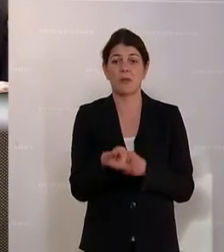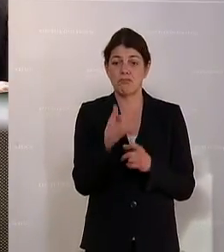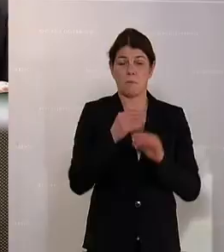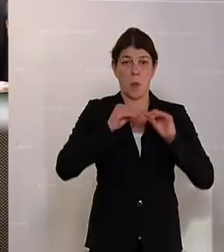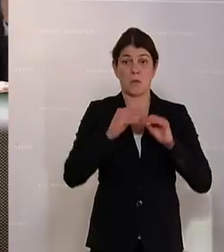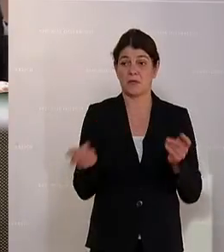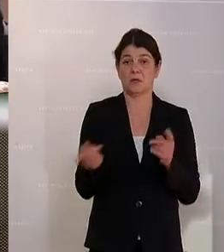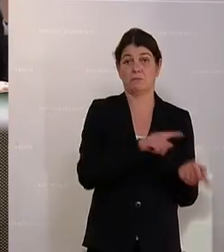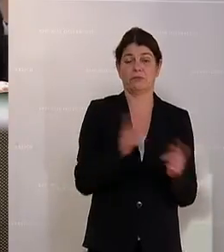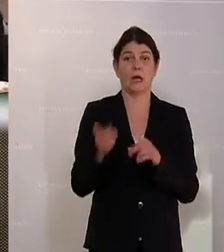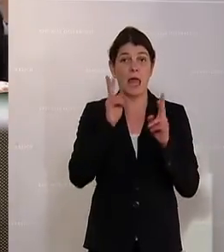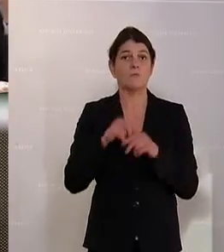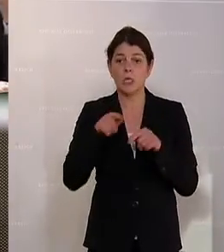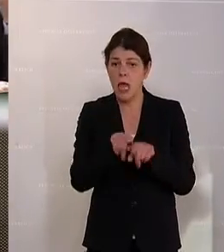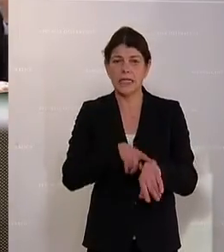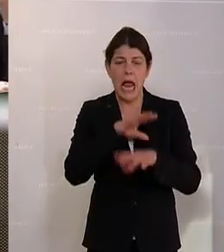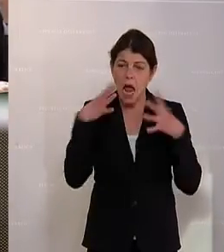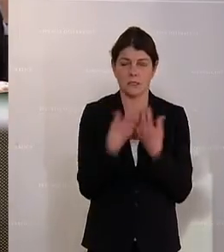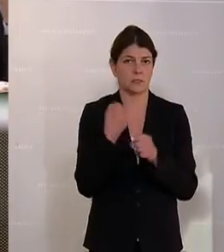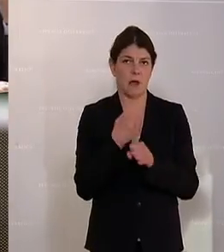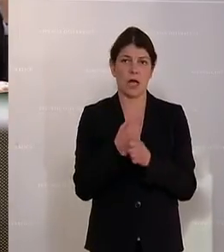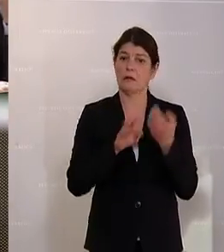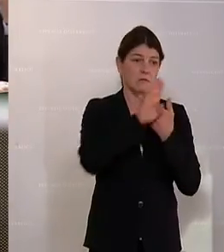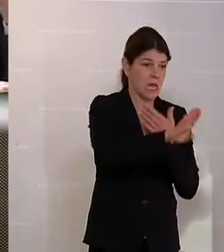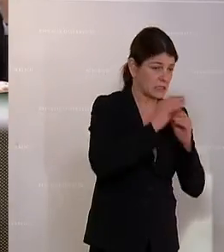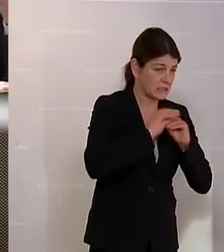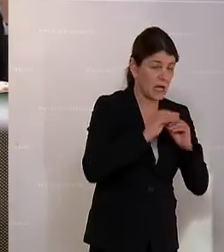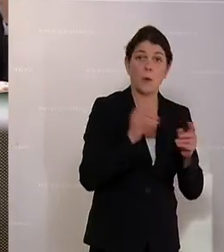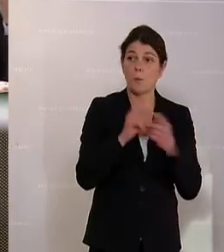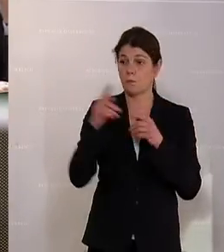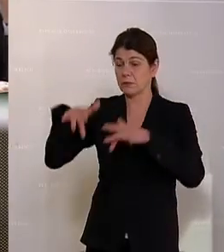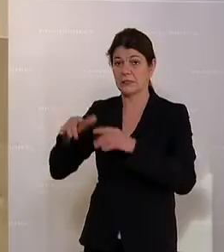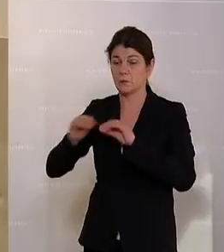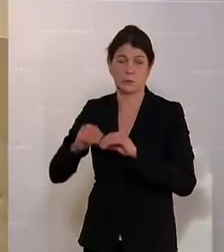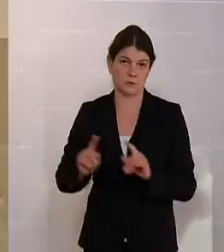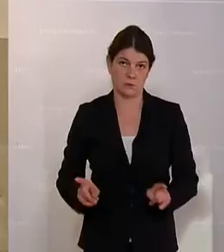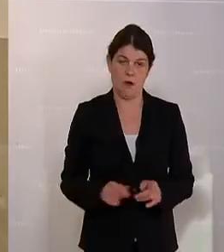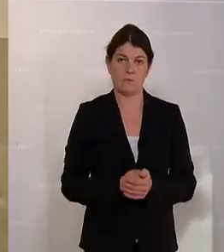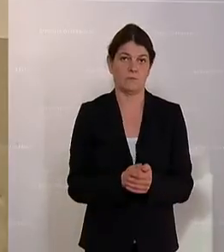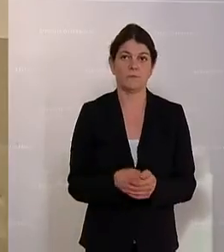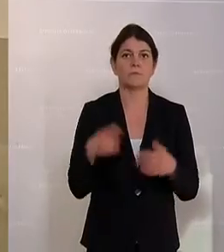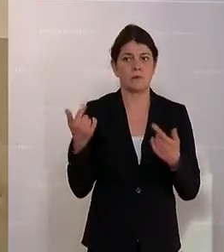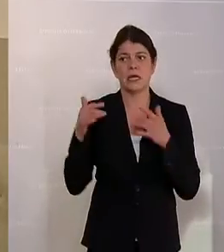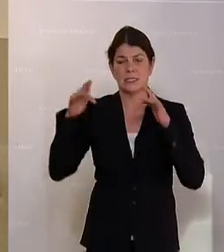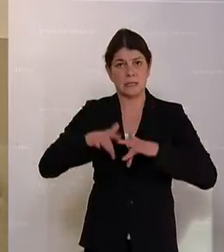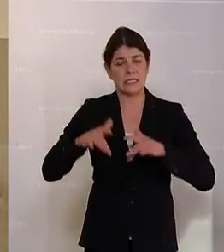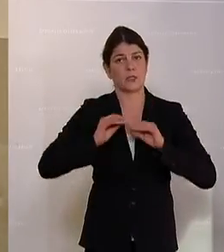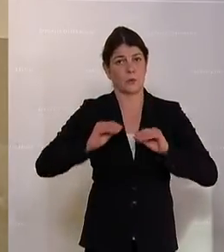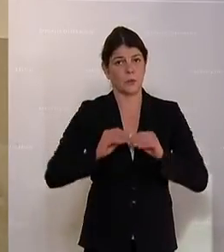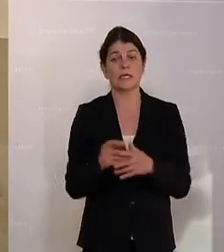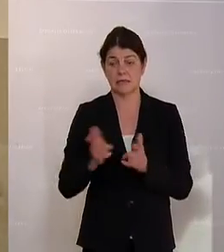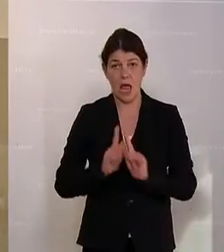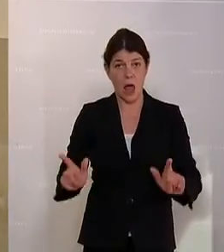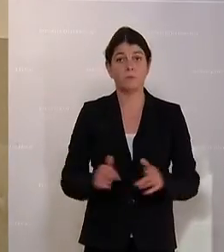der Lehrer gleichzeitig alles machen muss, Distance Learning und Präsenzunterricht. Nein, das ist ein Präsenzunterricht, der es